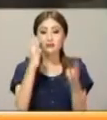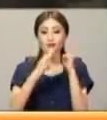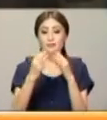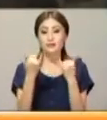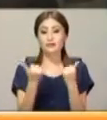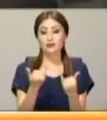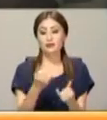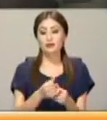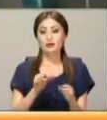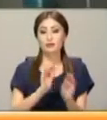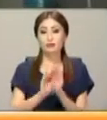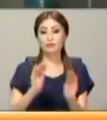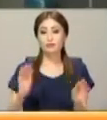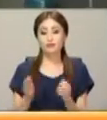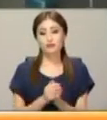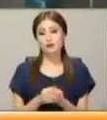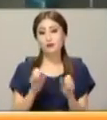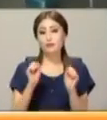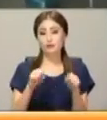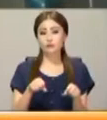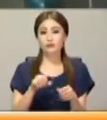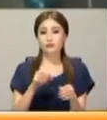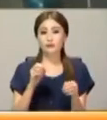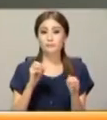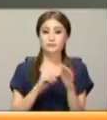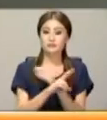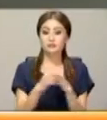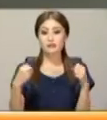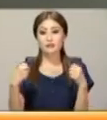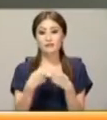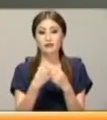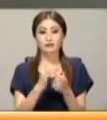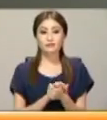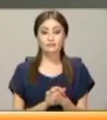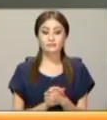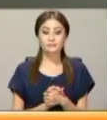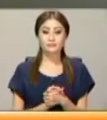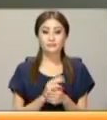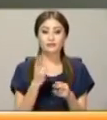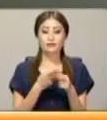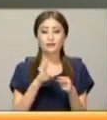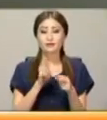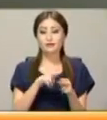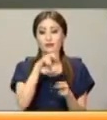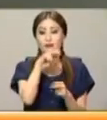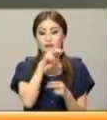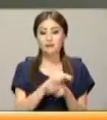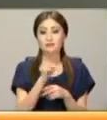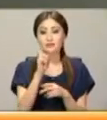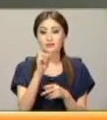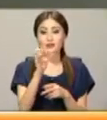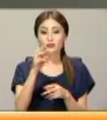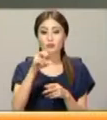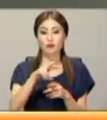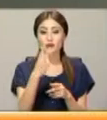оборудование. Теперь можно надеяться избежать аварий, особенно зимой. Корейский котел. Это корейский котел. Мы привезли 2